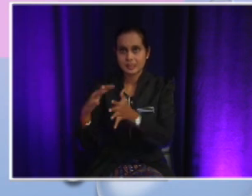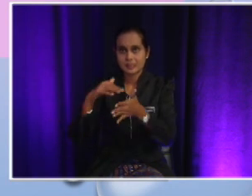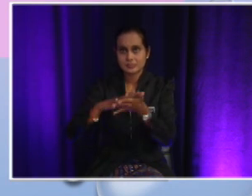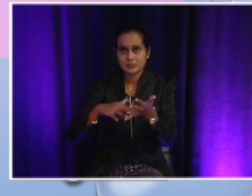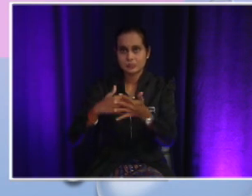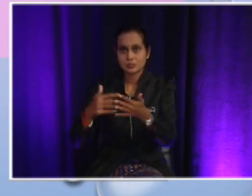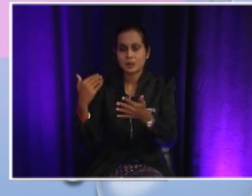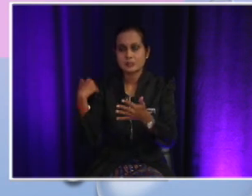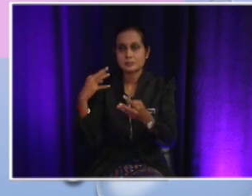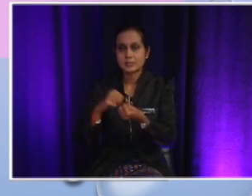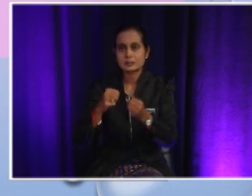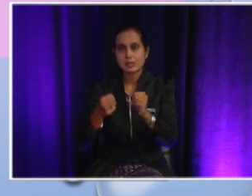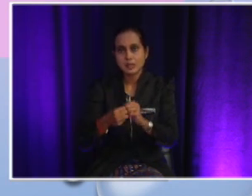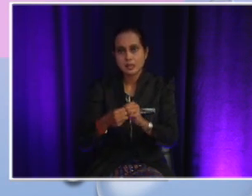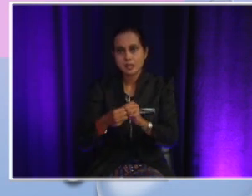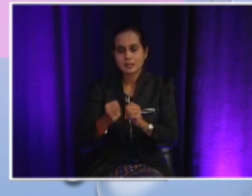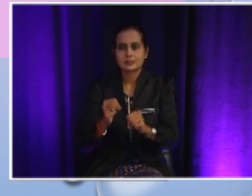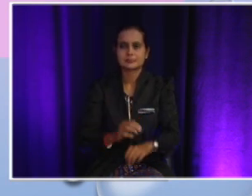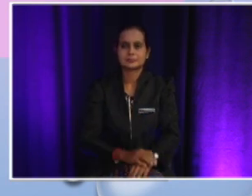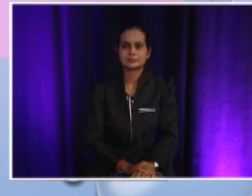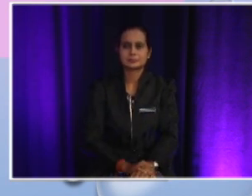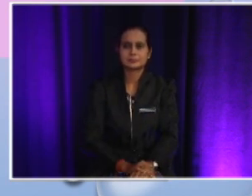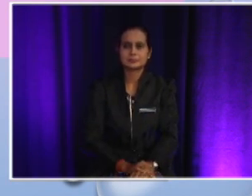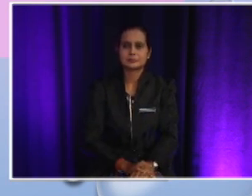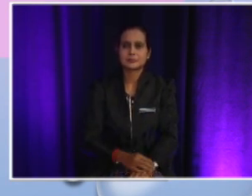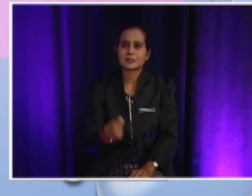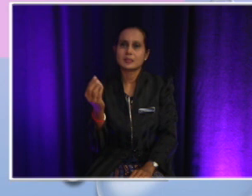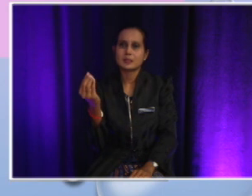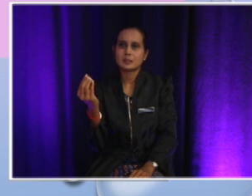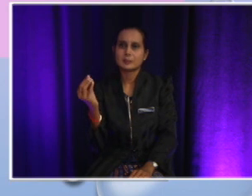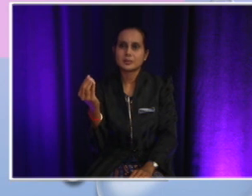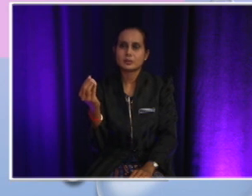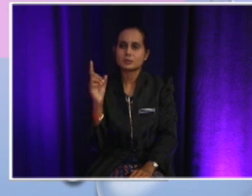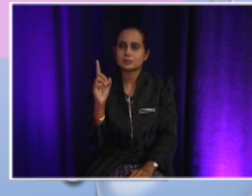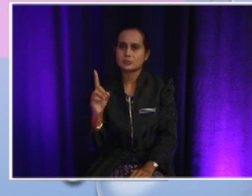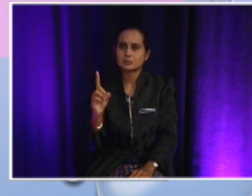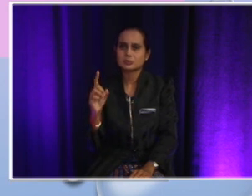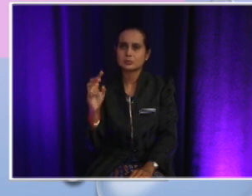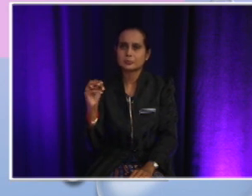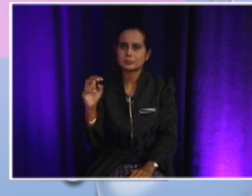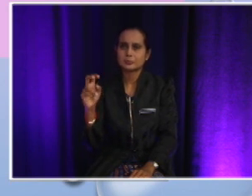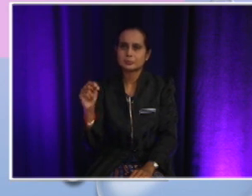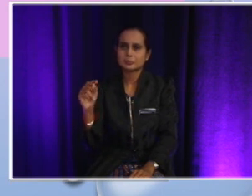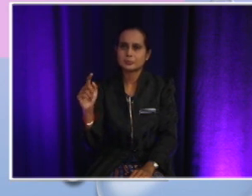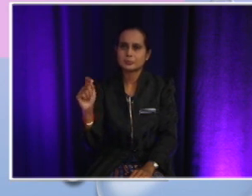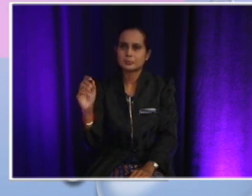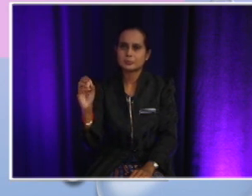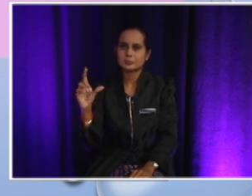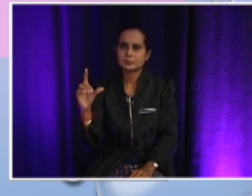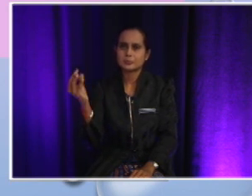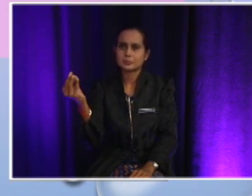fuse putus. Kemudian bila dia bagi mentol 1, okey, mentol 1 kat situ, okey, lampu menyala sebentar, kemudian